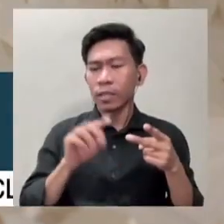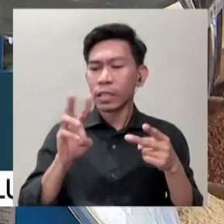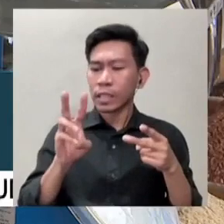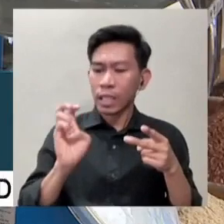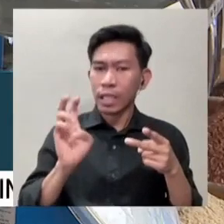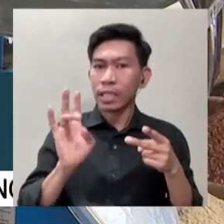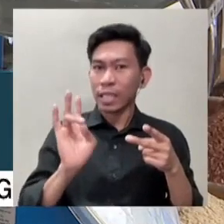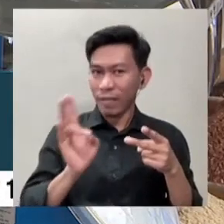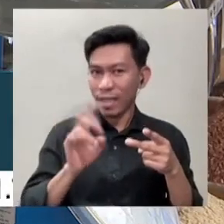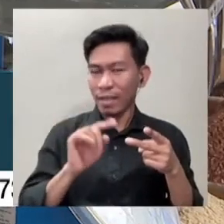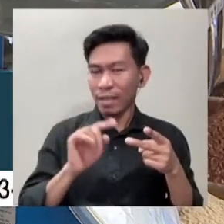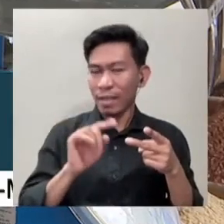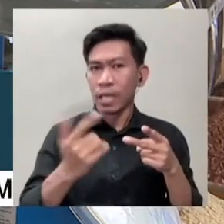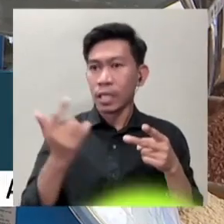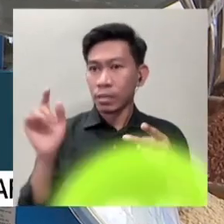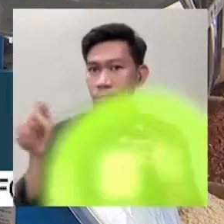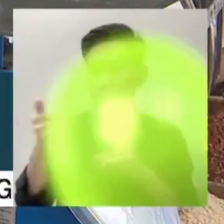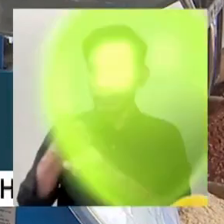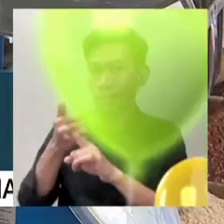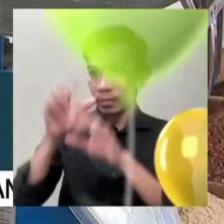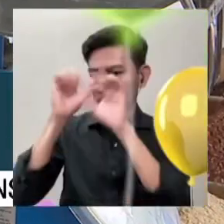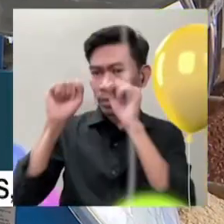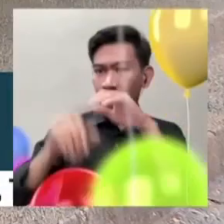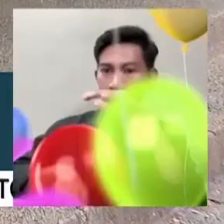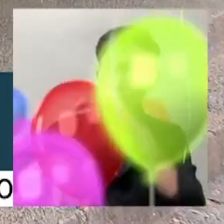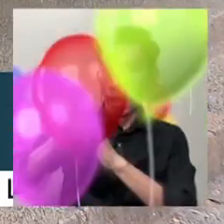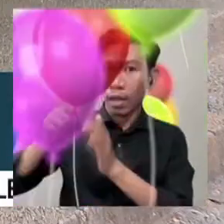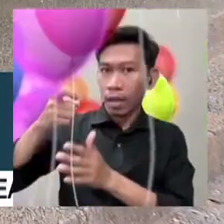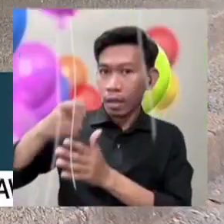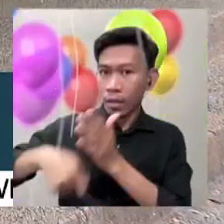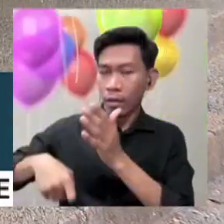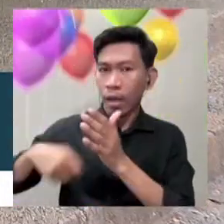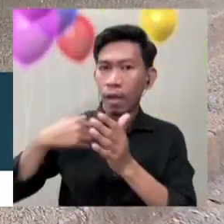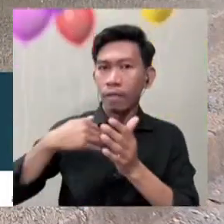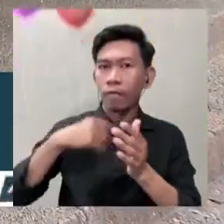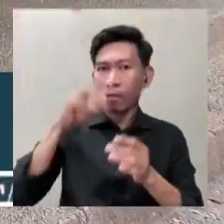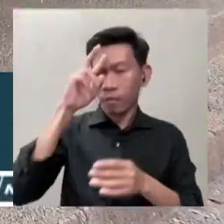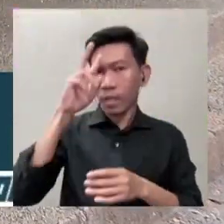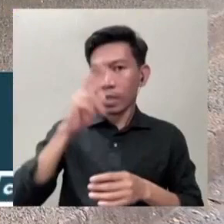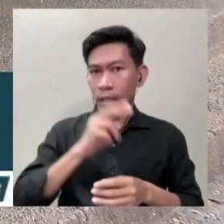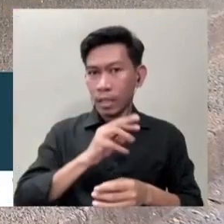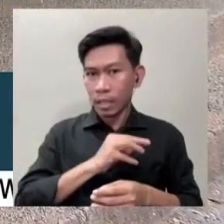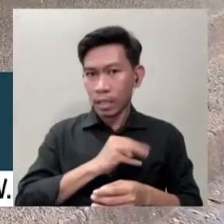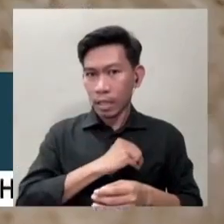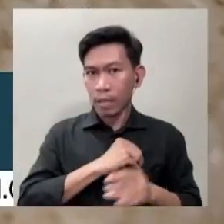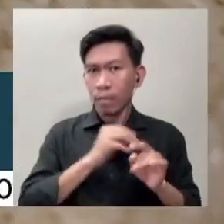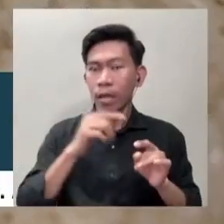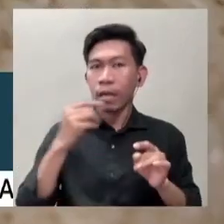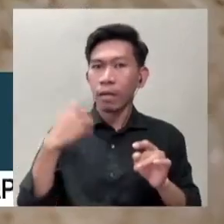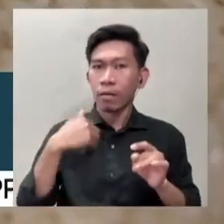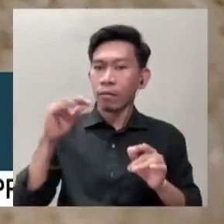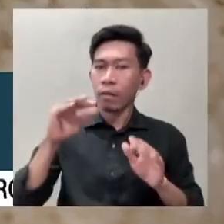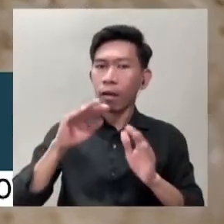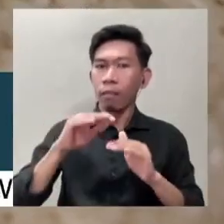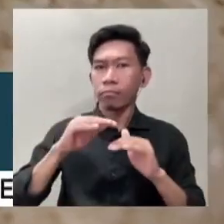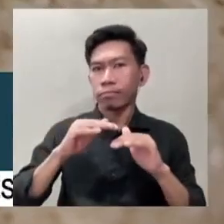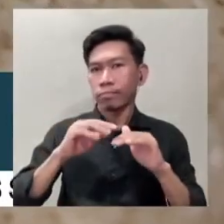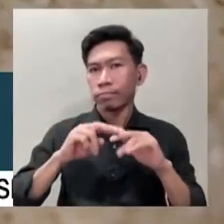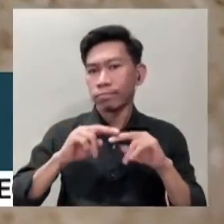670. Nung nag-price cap siya, bumaba ito ng ang Vietnam bumaba ng 640, no?